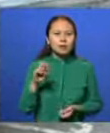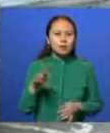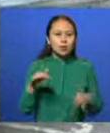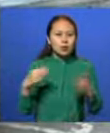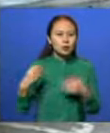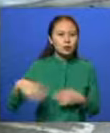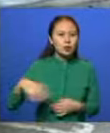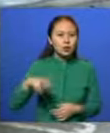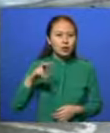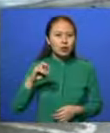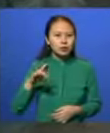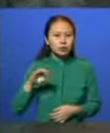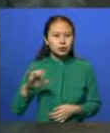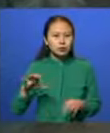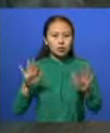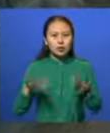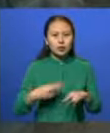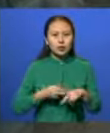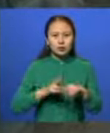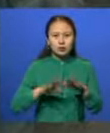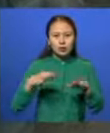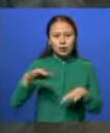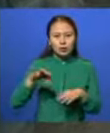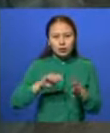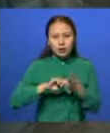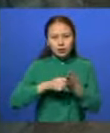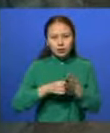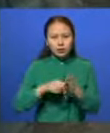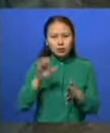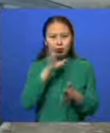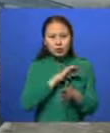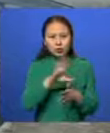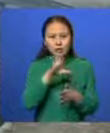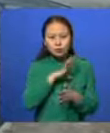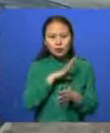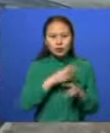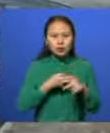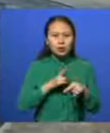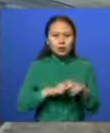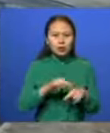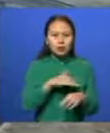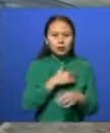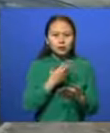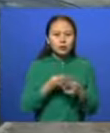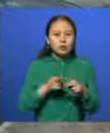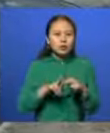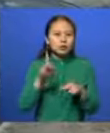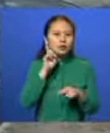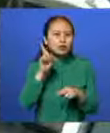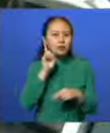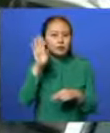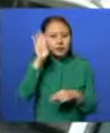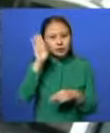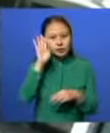Lexus маркалы көлікті мешіттің жанында тұрған жерінен кілтпен ашып айдап кеткен. Көлік ұрлауға әккіленген күдік азаматтардың барлығы жас